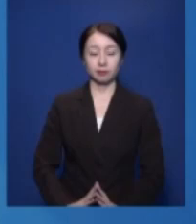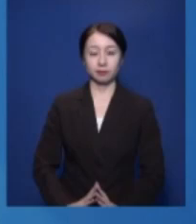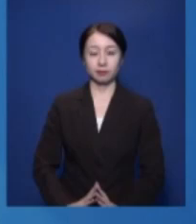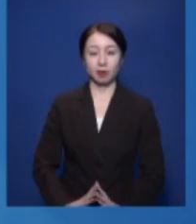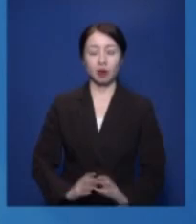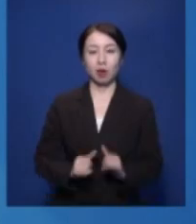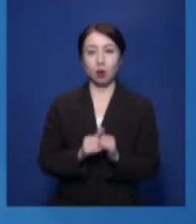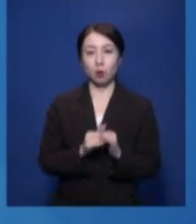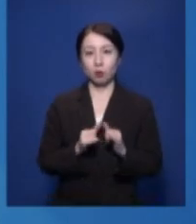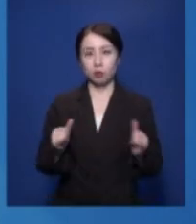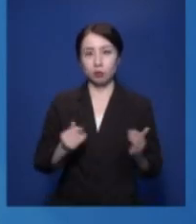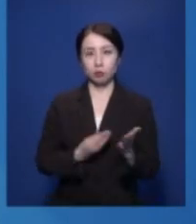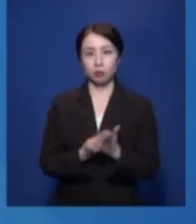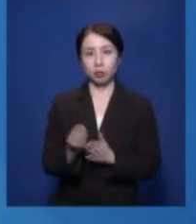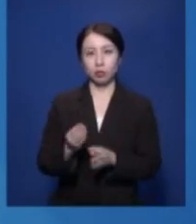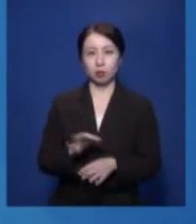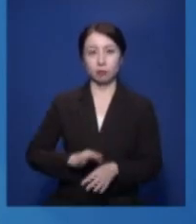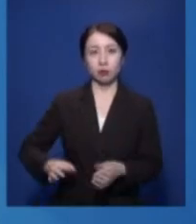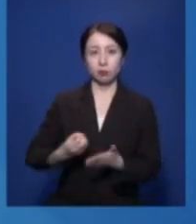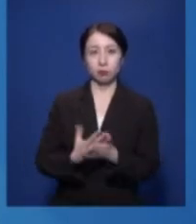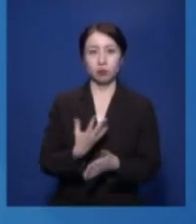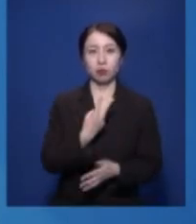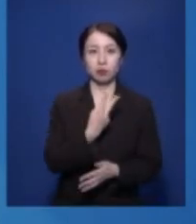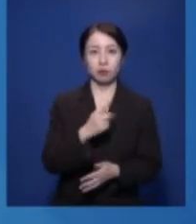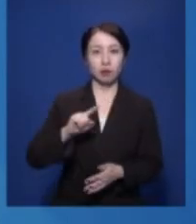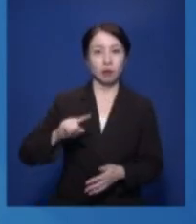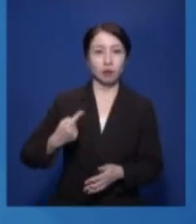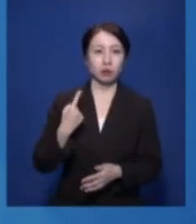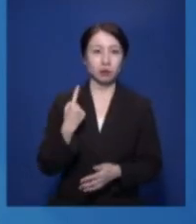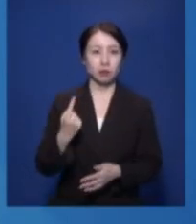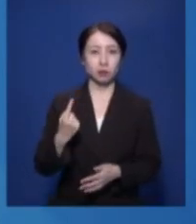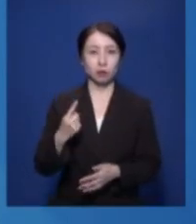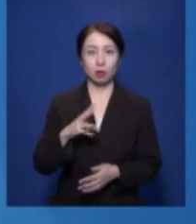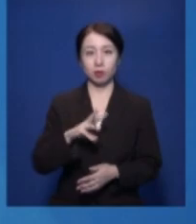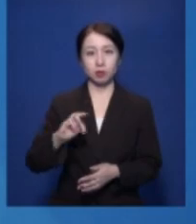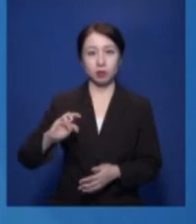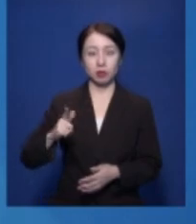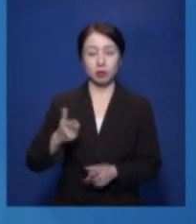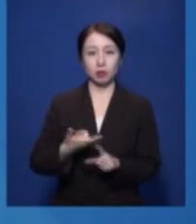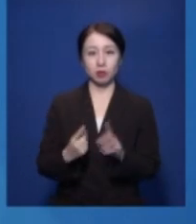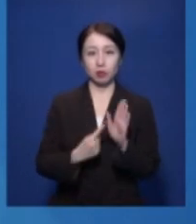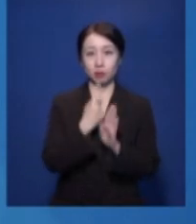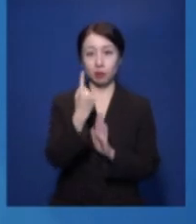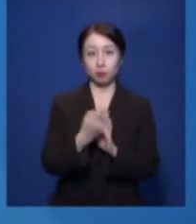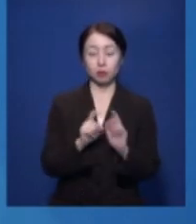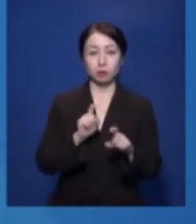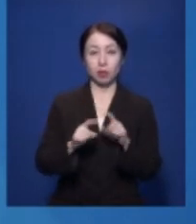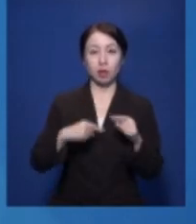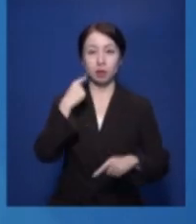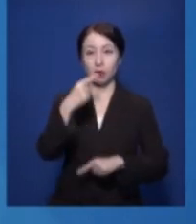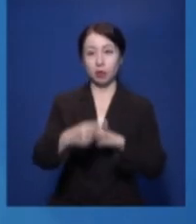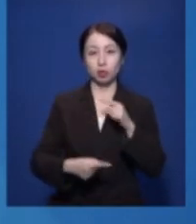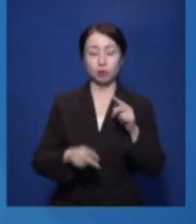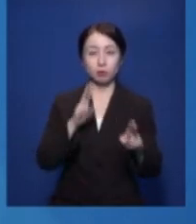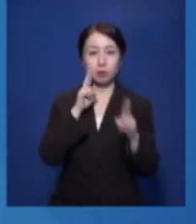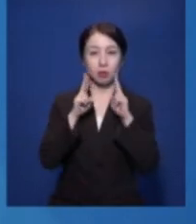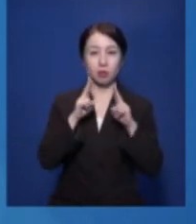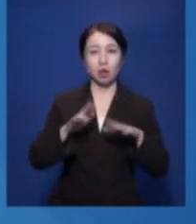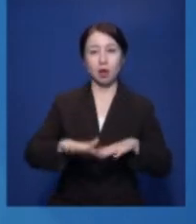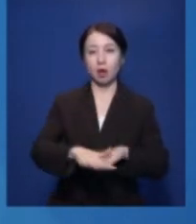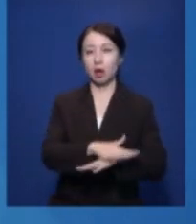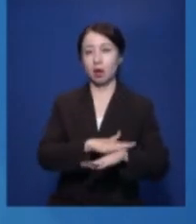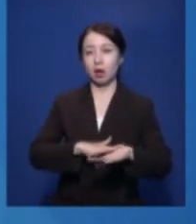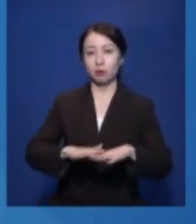Продолжаем выпуск. Увеличение расходной части областного бюджета на 2,1 миллиарда тенге. Этот вопрос рассмотрели на очередном